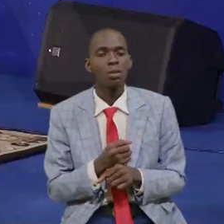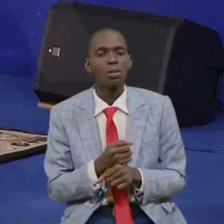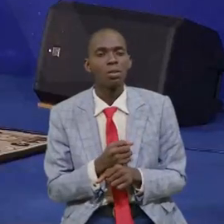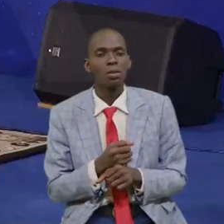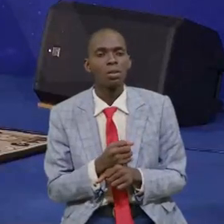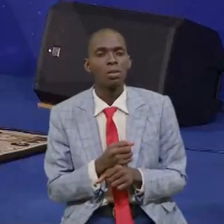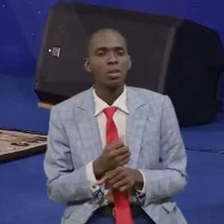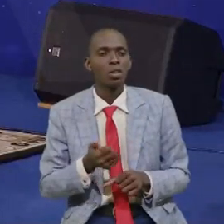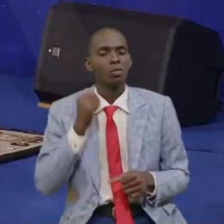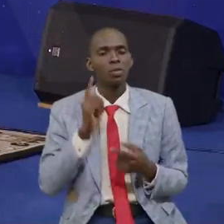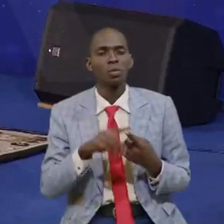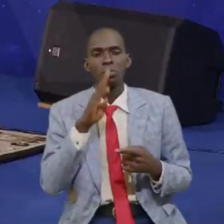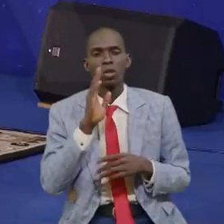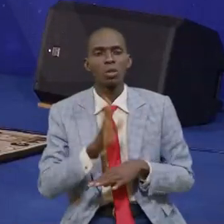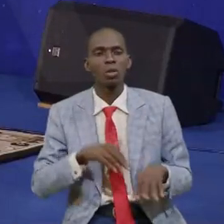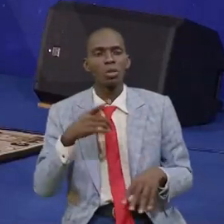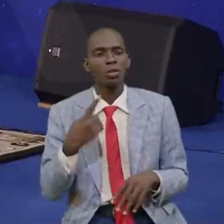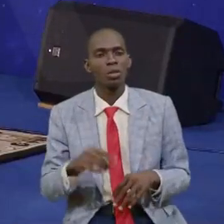fille de Pharaon.